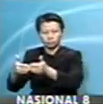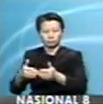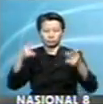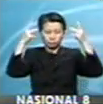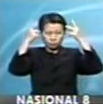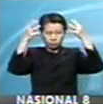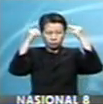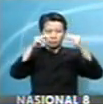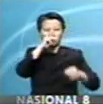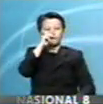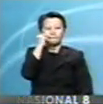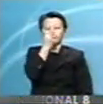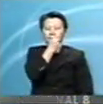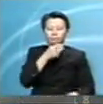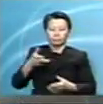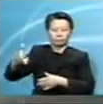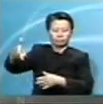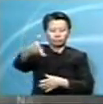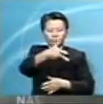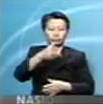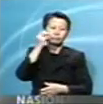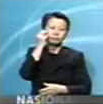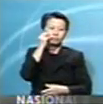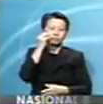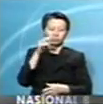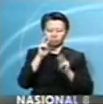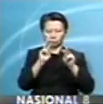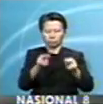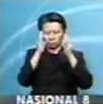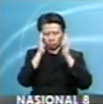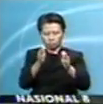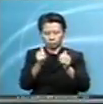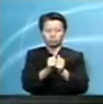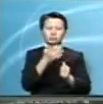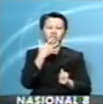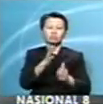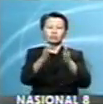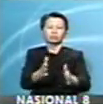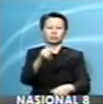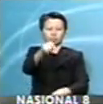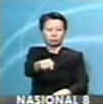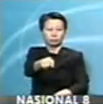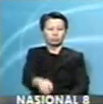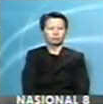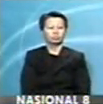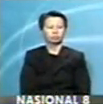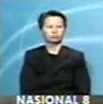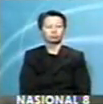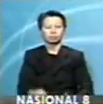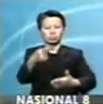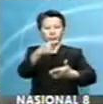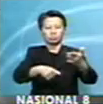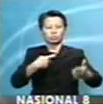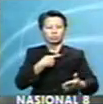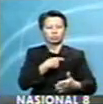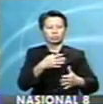Menteri Datuk Seri Najib Tun Razak yang membuat tinjauan di kemaman baru-baru ini juga prihatin dengan nasib penduduk di situ dengan apa yang kita buat tahun ni